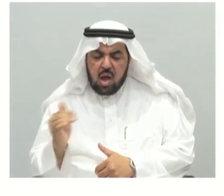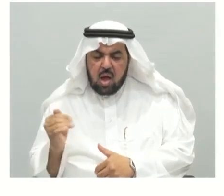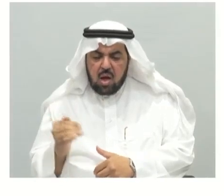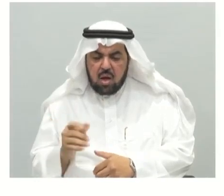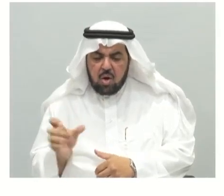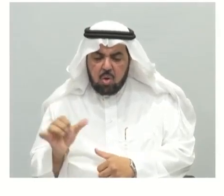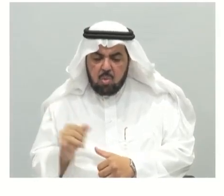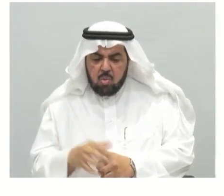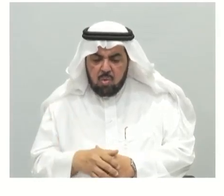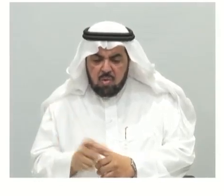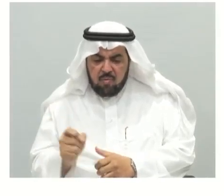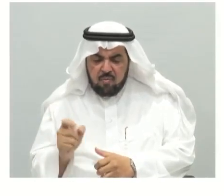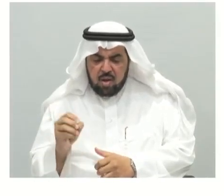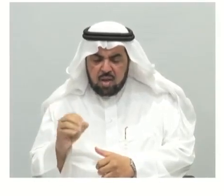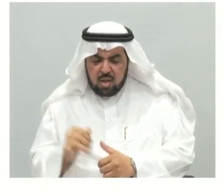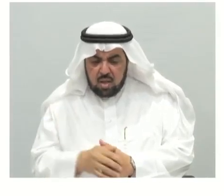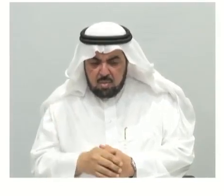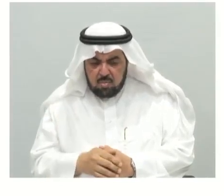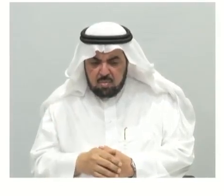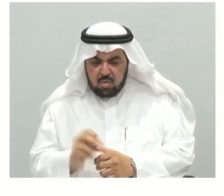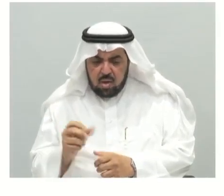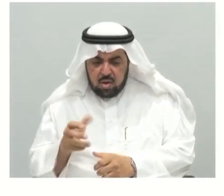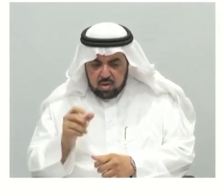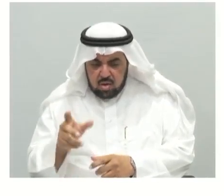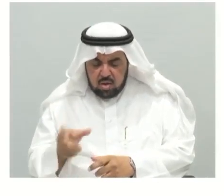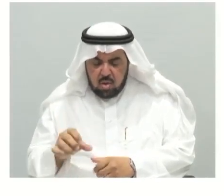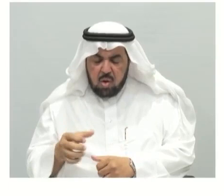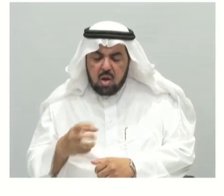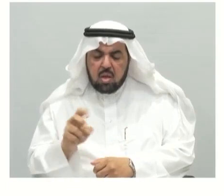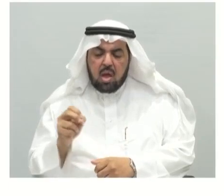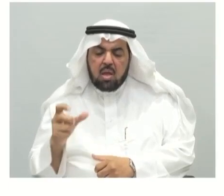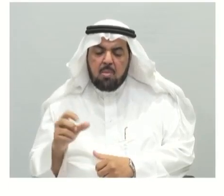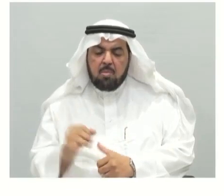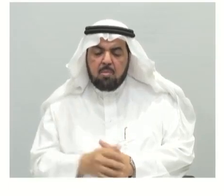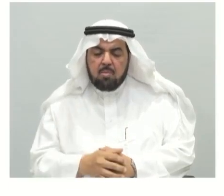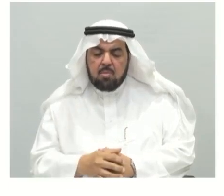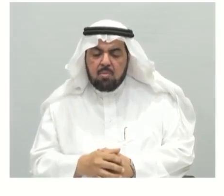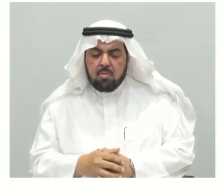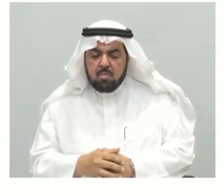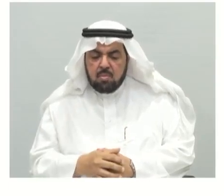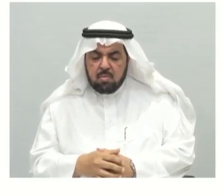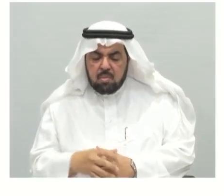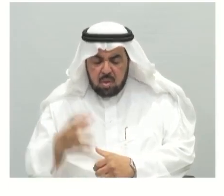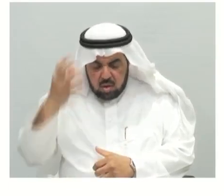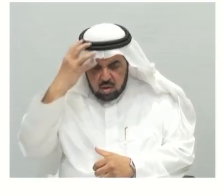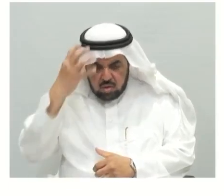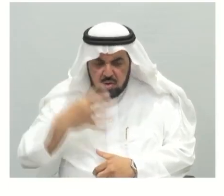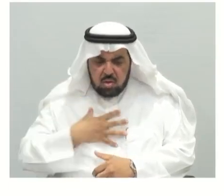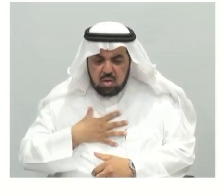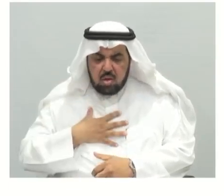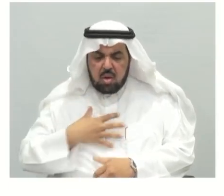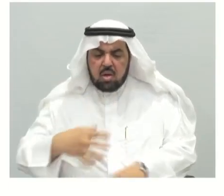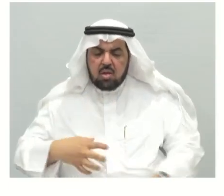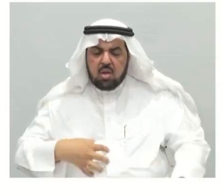علوي قرن استشعار زوائد قدم راس صدر صدر وراس